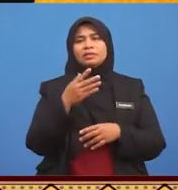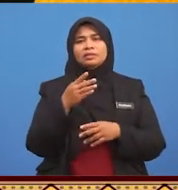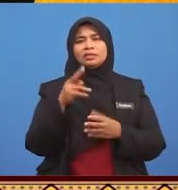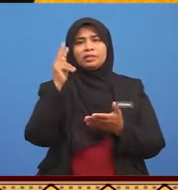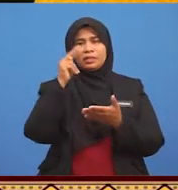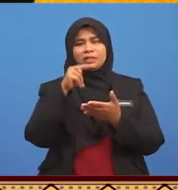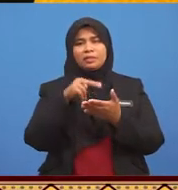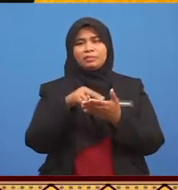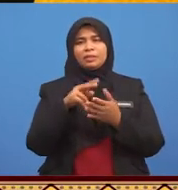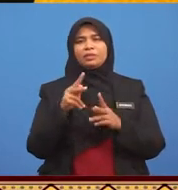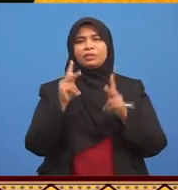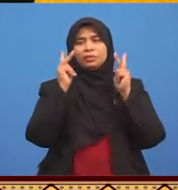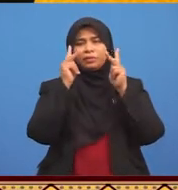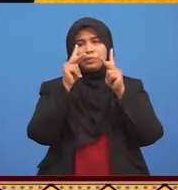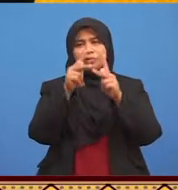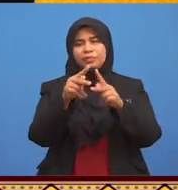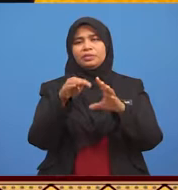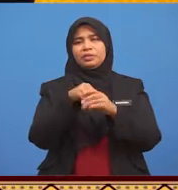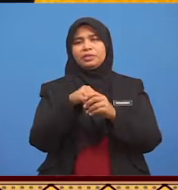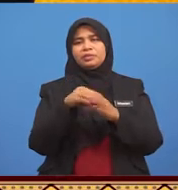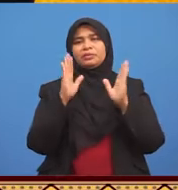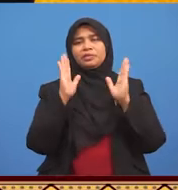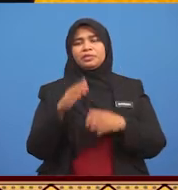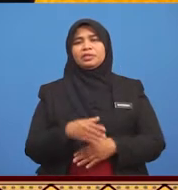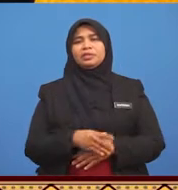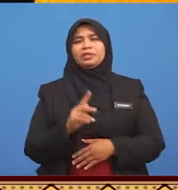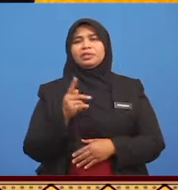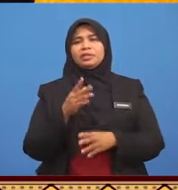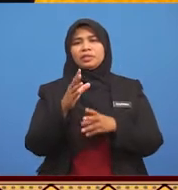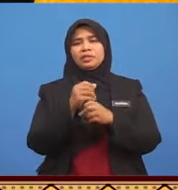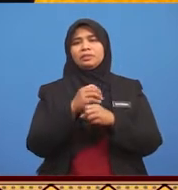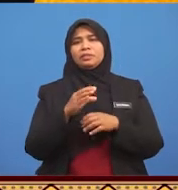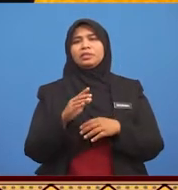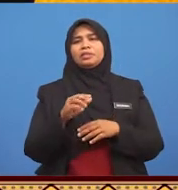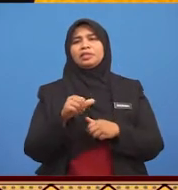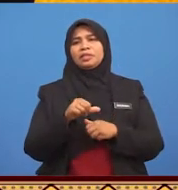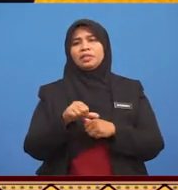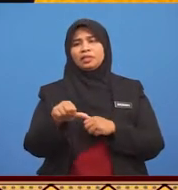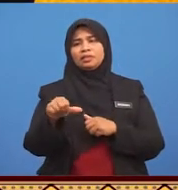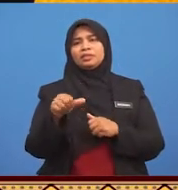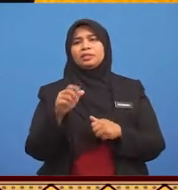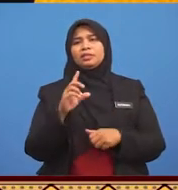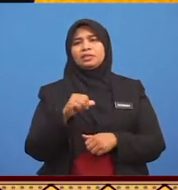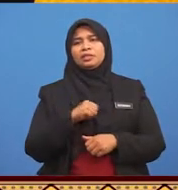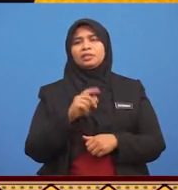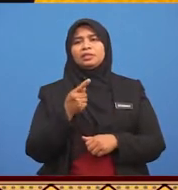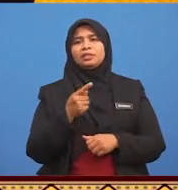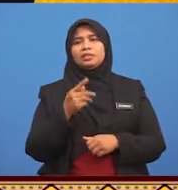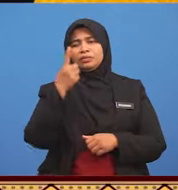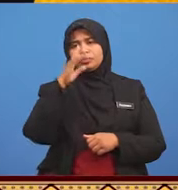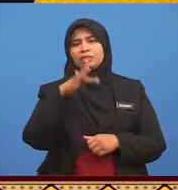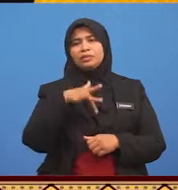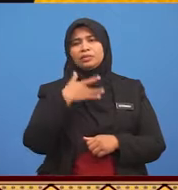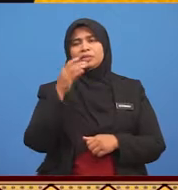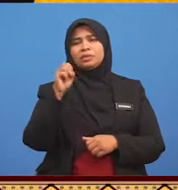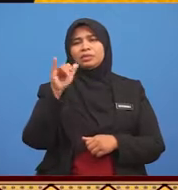beribadah. Jika kita merasai khusyuk, maka kita dapat mengelakkan diri kita daripada berasa syak di